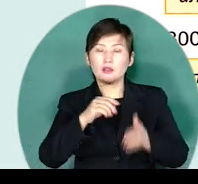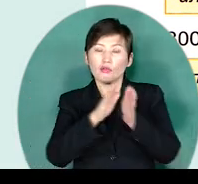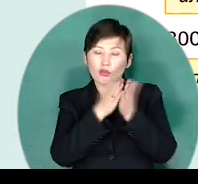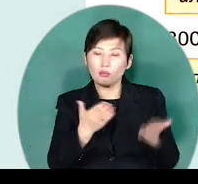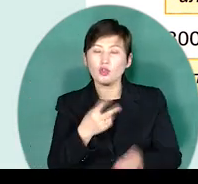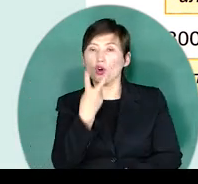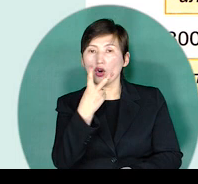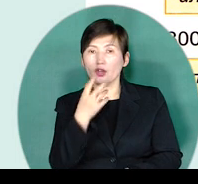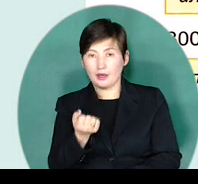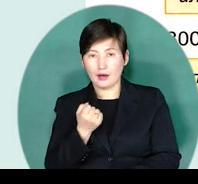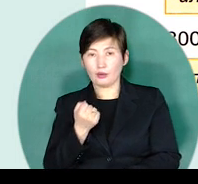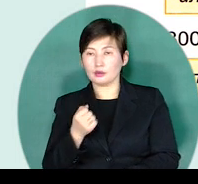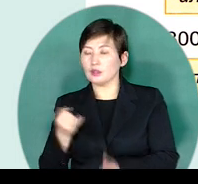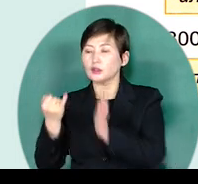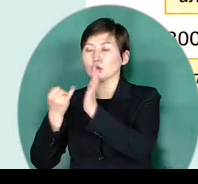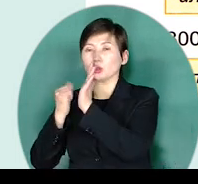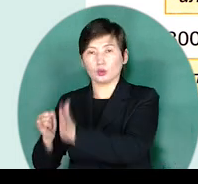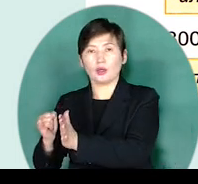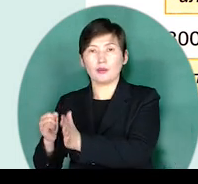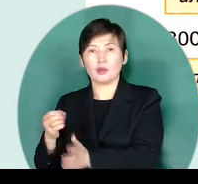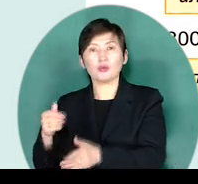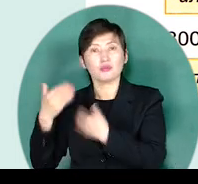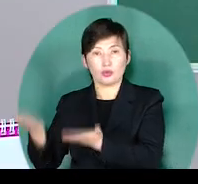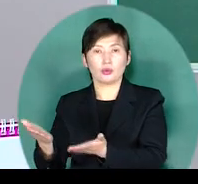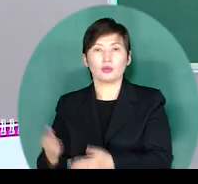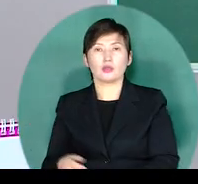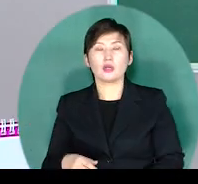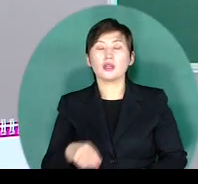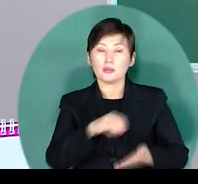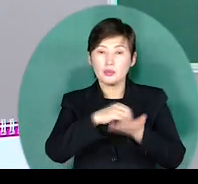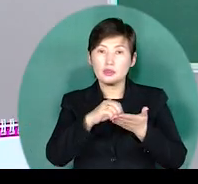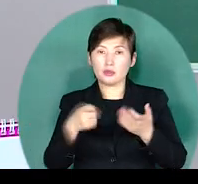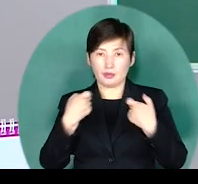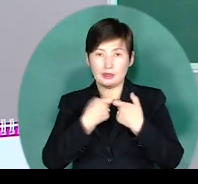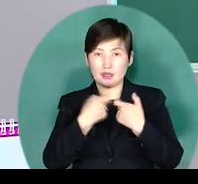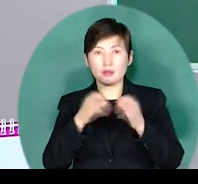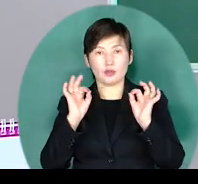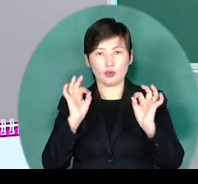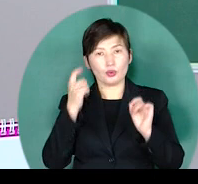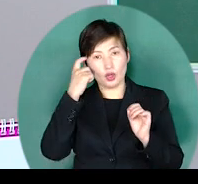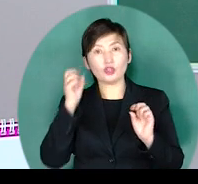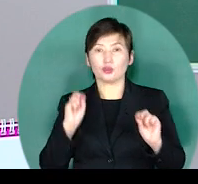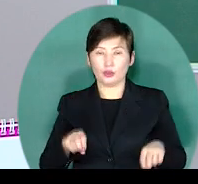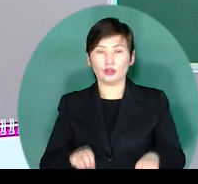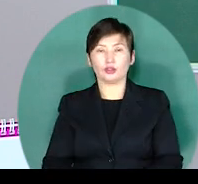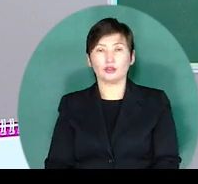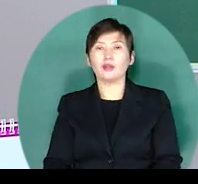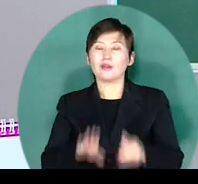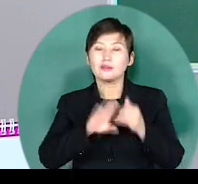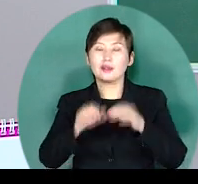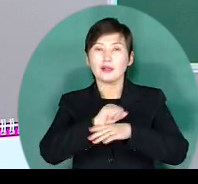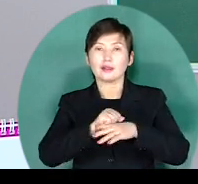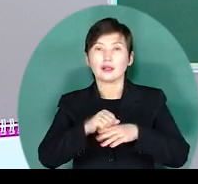авбал 3000-ыг үрчих нь 2, нийт 6000 төгрөг төлөх нэ. Ингэж бичсэн бол зөв хийжээ гэж өөрийгөө ойлгож байна гэсэн.